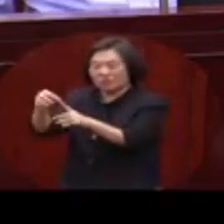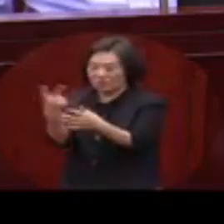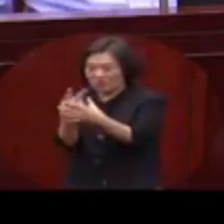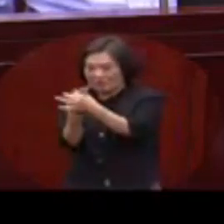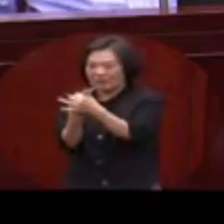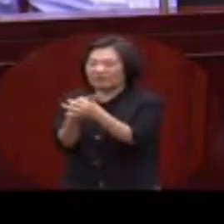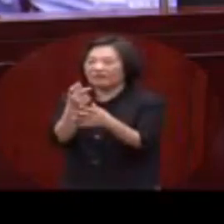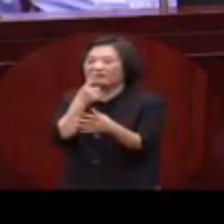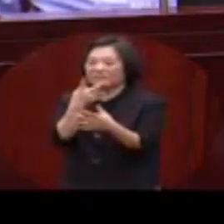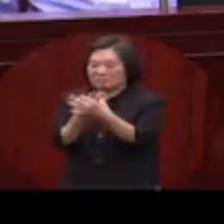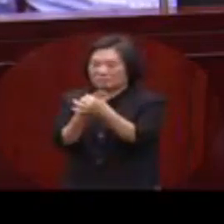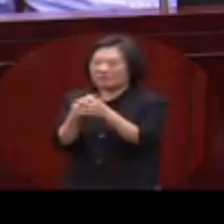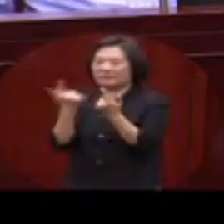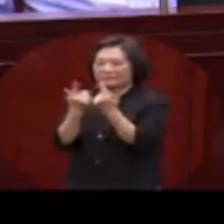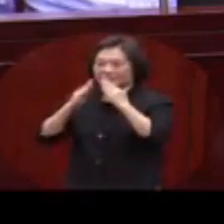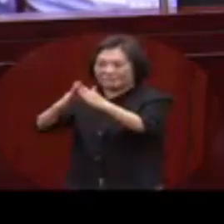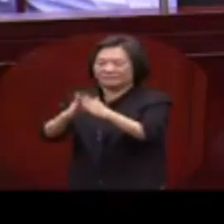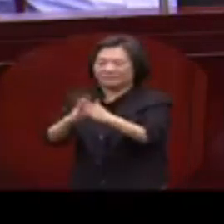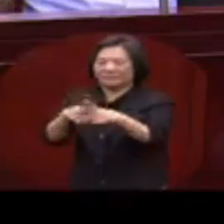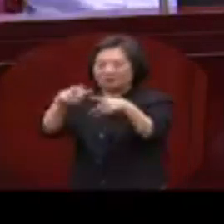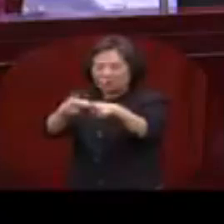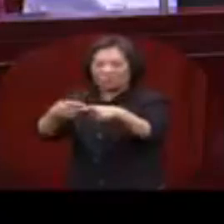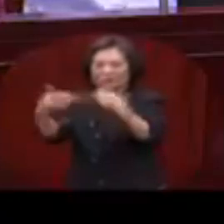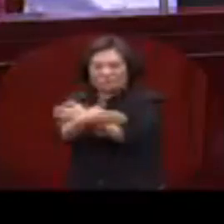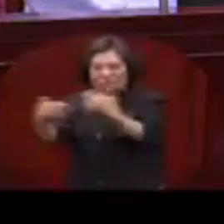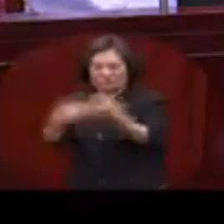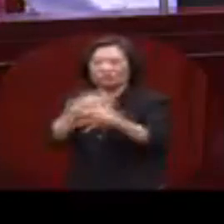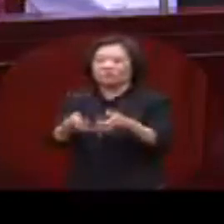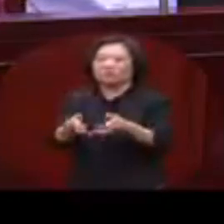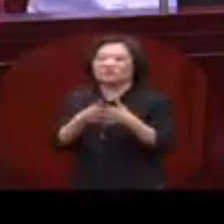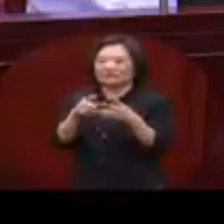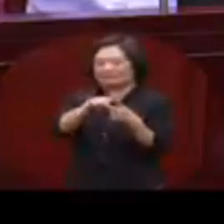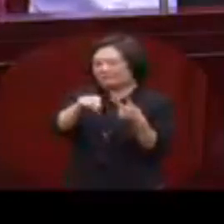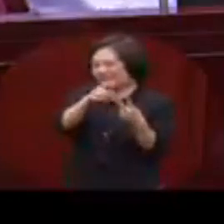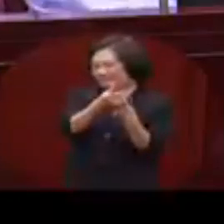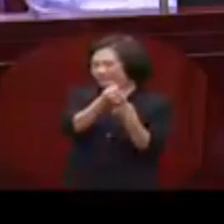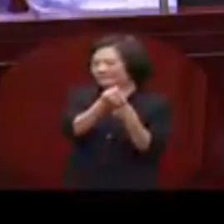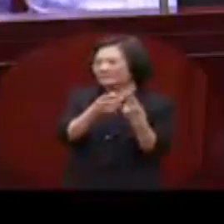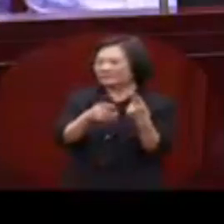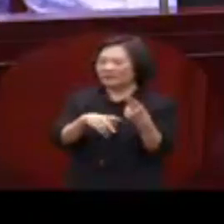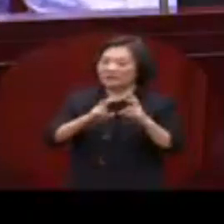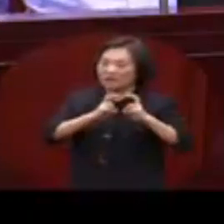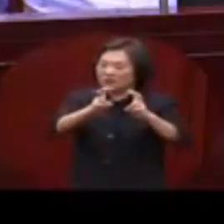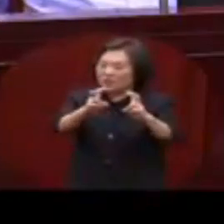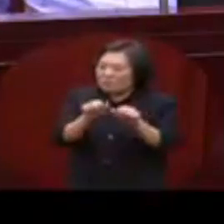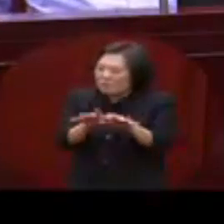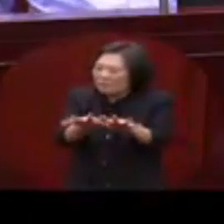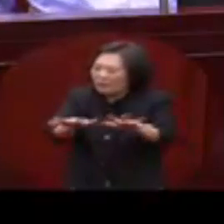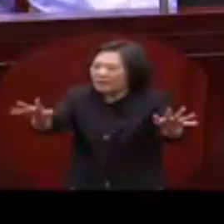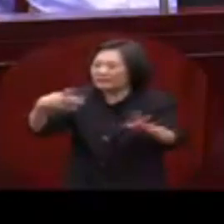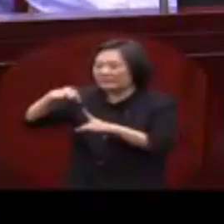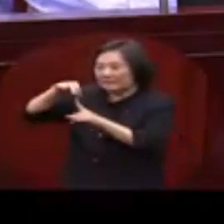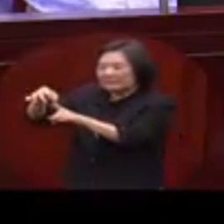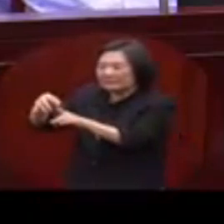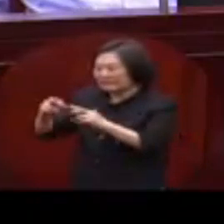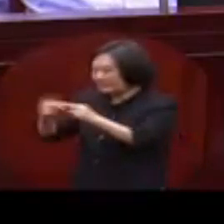台北市的哦公共运输的最底层。再来就整个在这个基础之下，公车路线要重新调整。那这个我是不